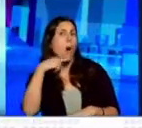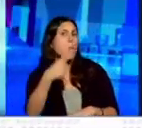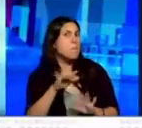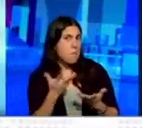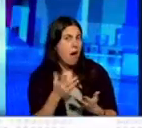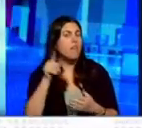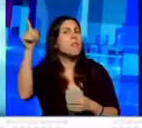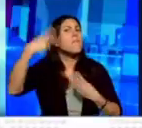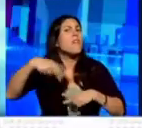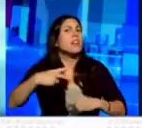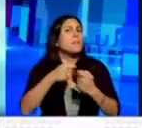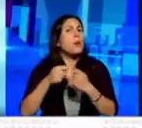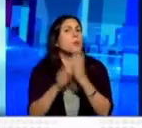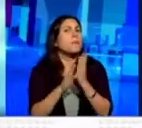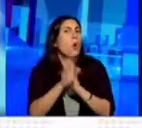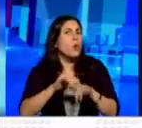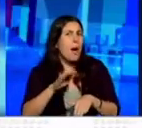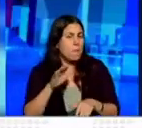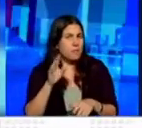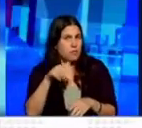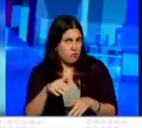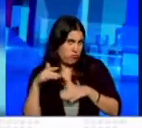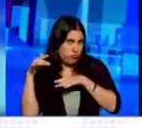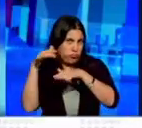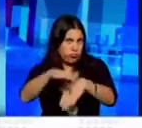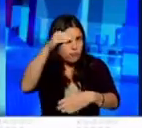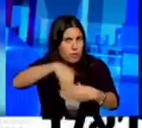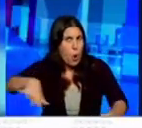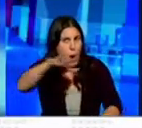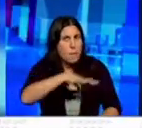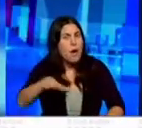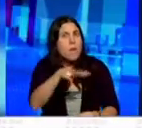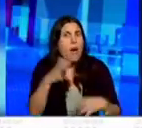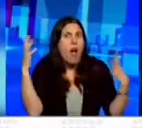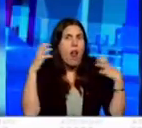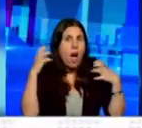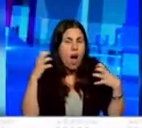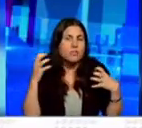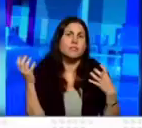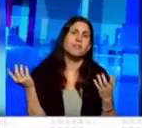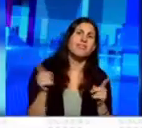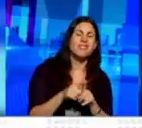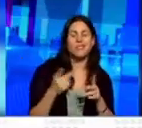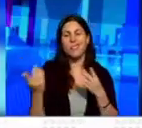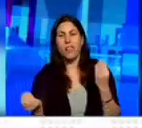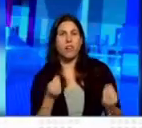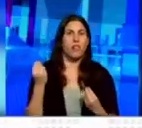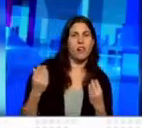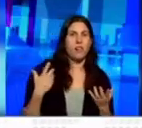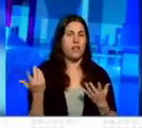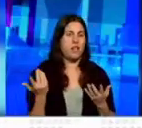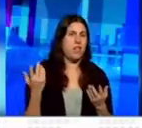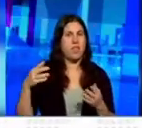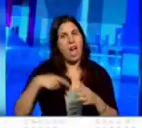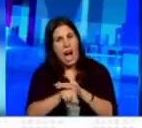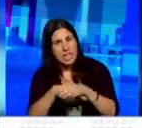הם מפחדים שם מארגוני טרור. יש זרימה לתוך אירופה, אירופה בלחץ, הם שיחקו יותר מדי עם הסיפור הזה של ההגירה, והם